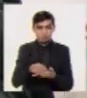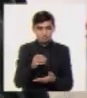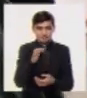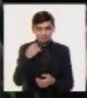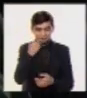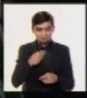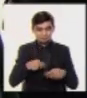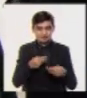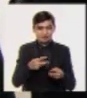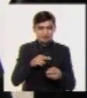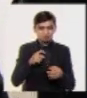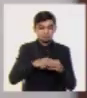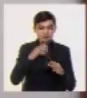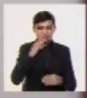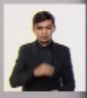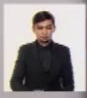рәсімдеуге мүмкіндіктері бар.